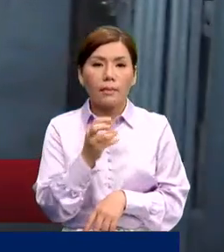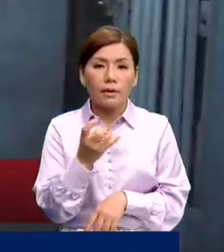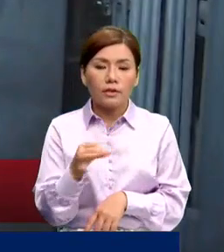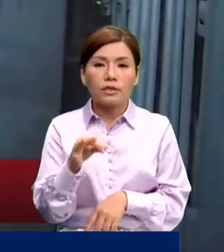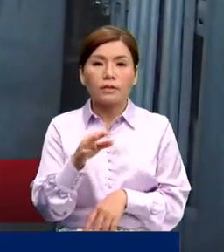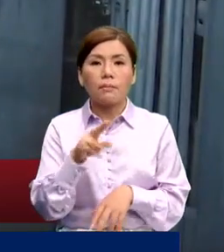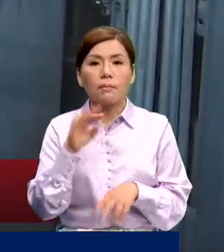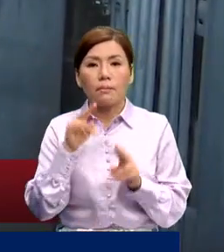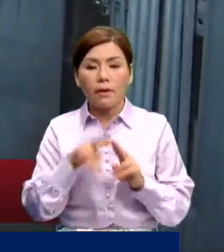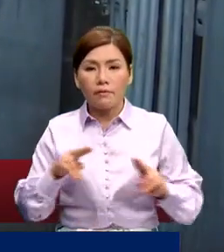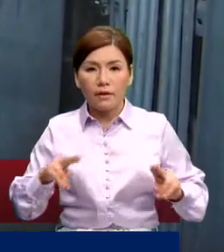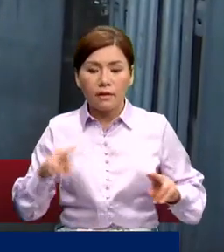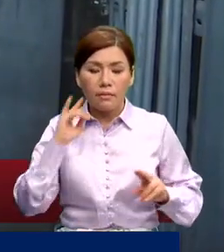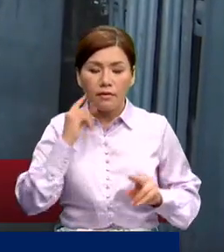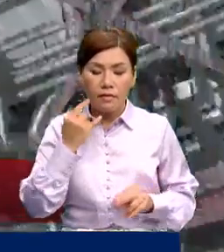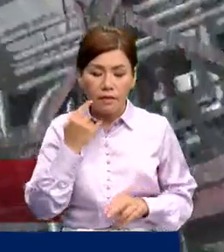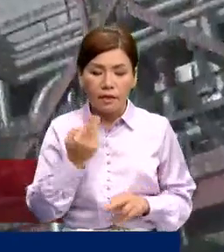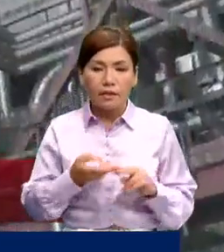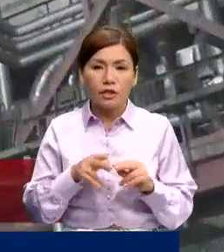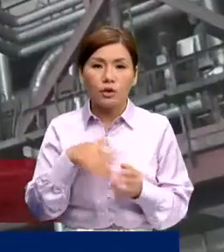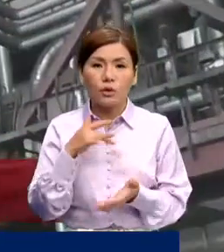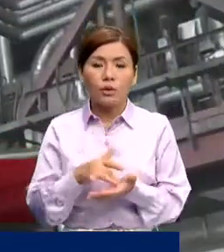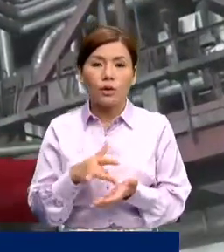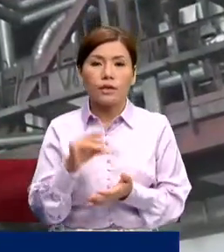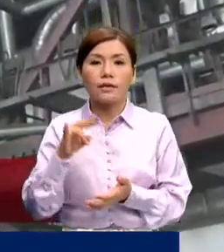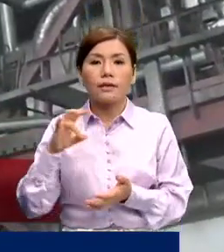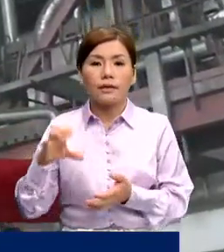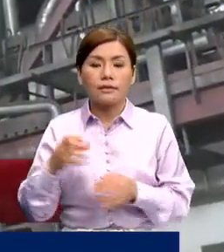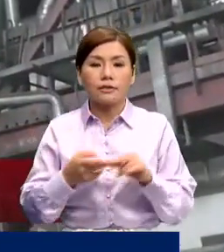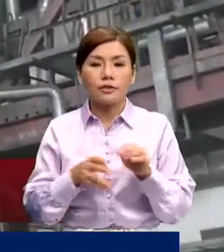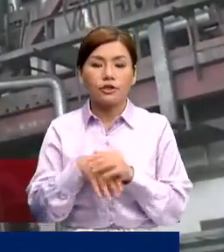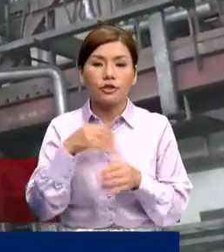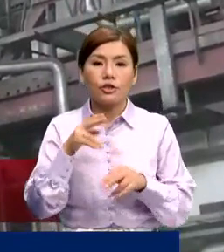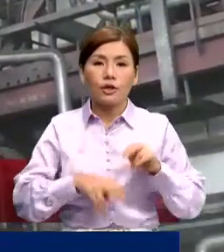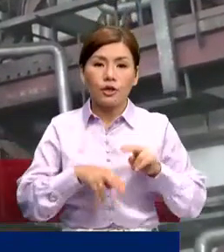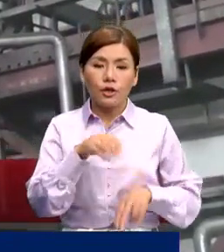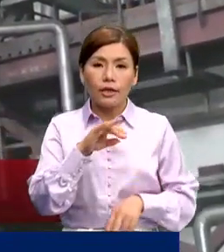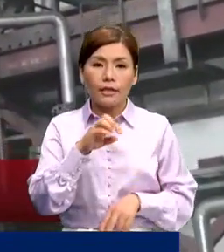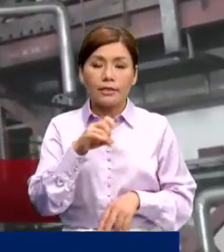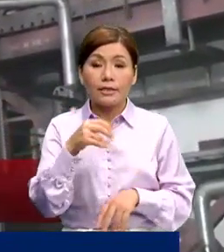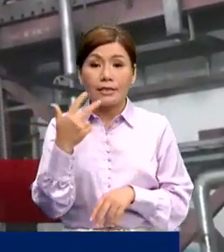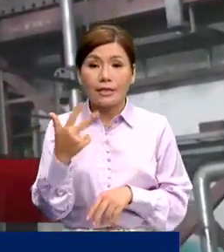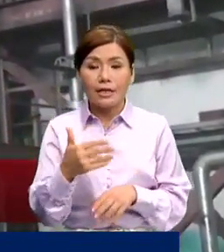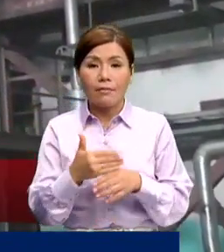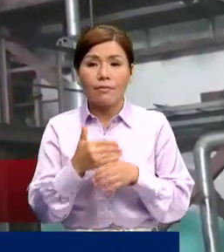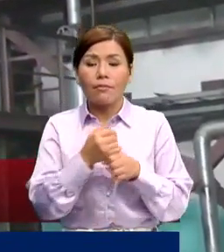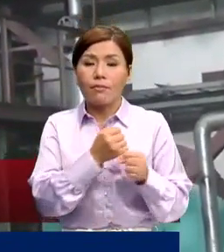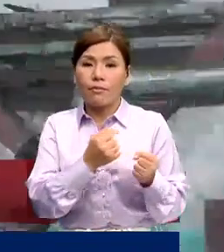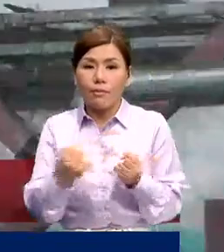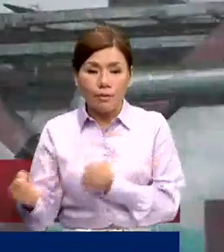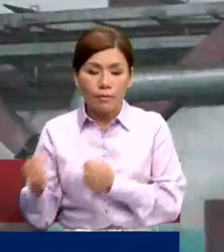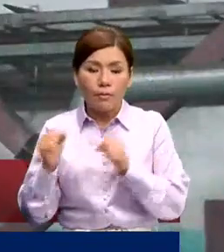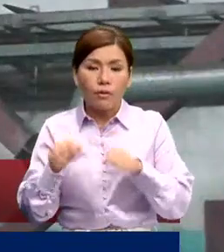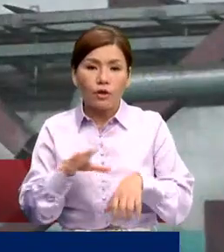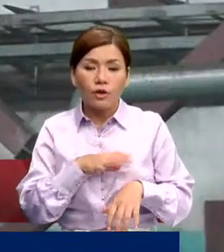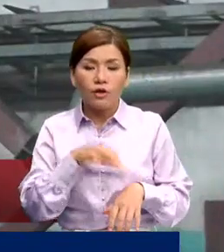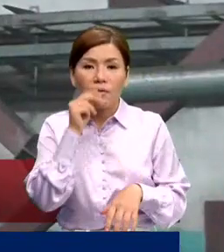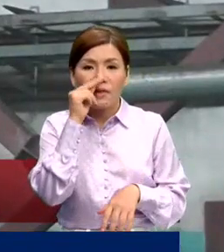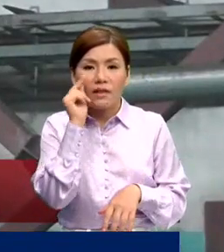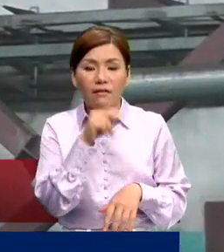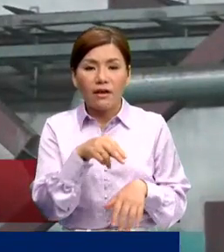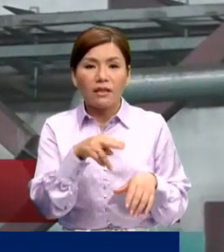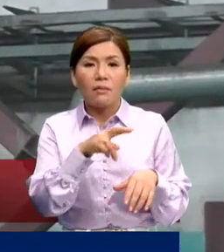Акмолинская, Павлодарская области, а также город Нур-Султан. В столице строительство ТЭЦ-3 вовсе может затянуться, и тоже по вине подрядчика,